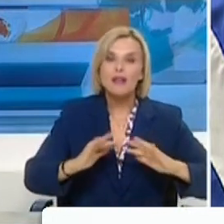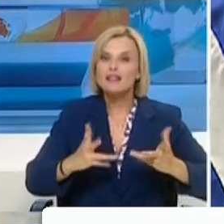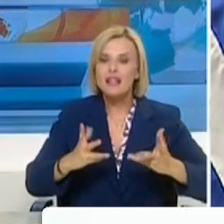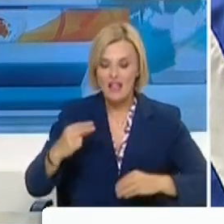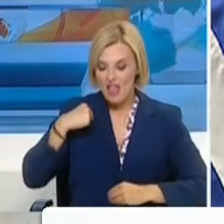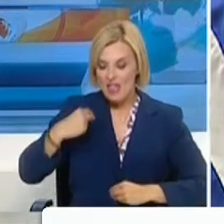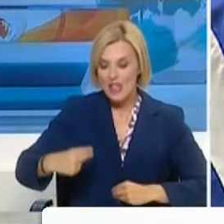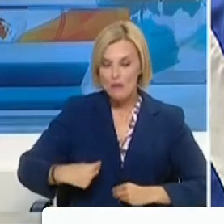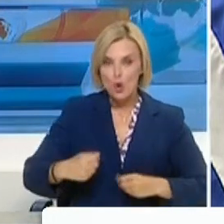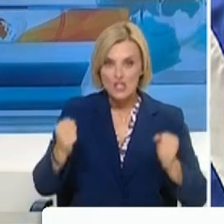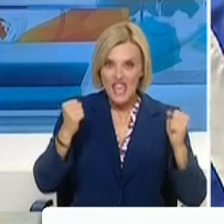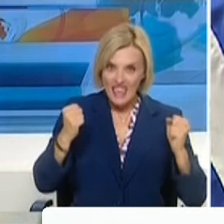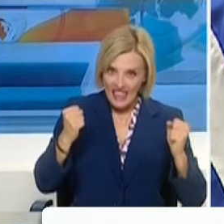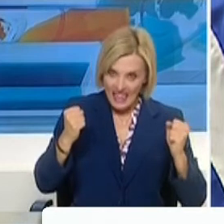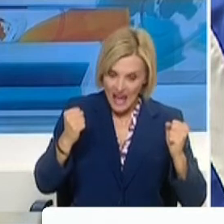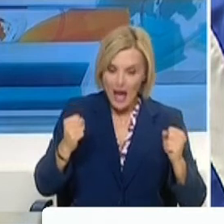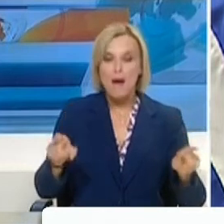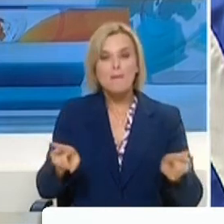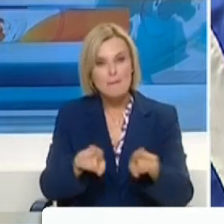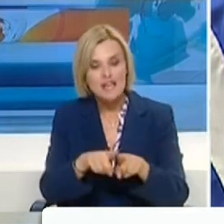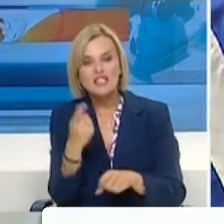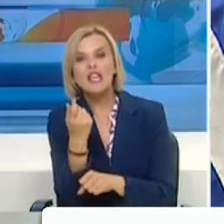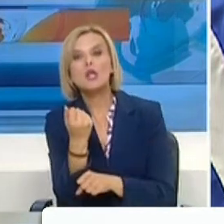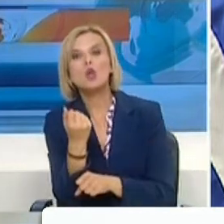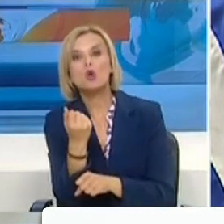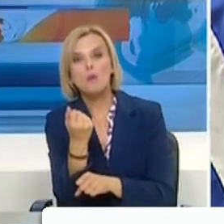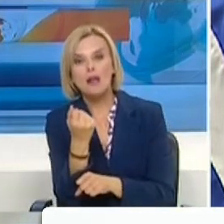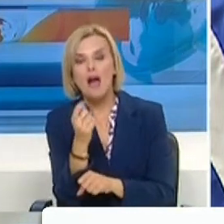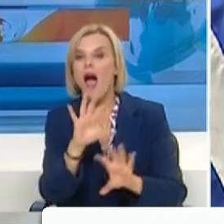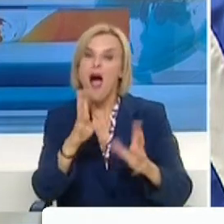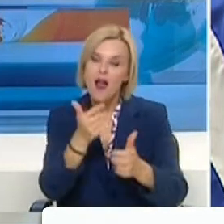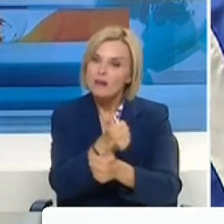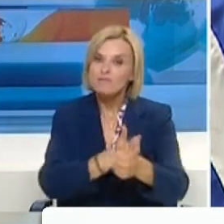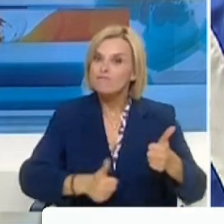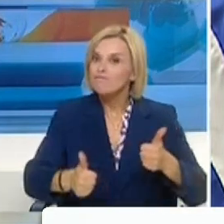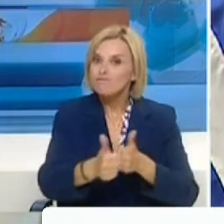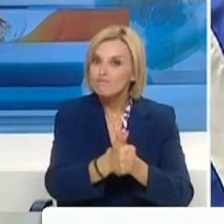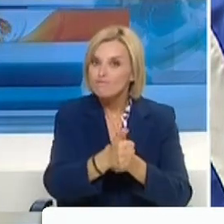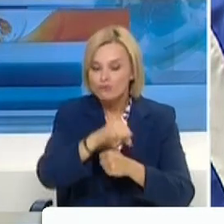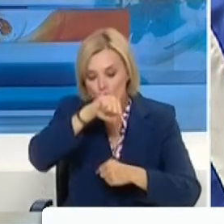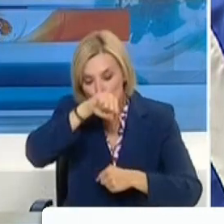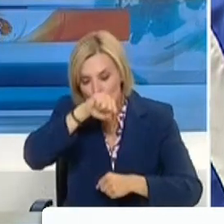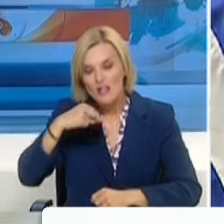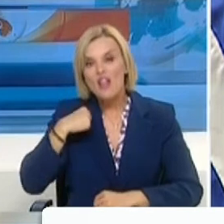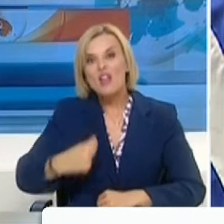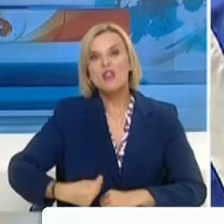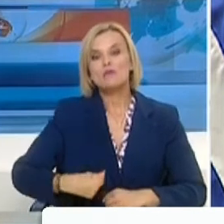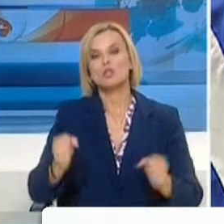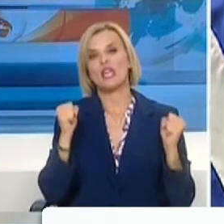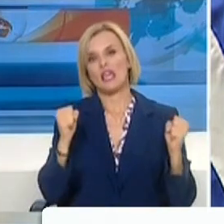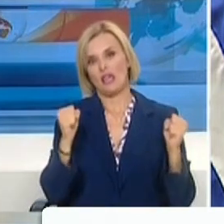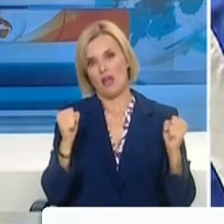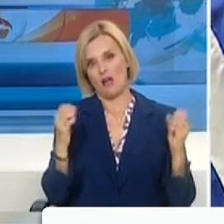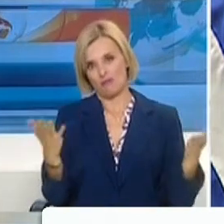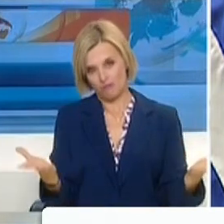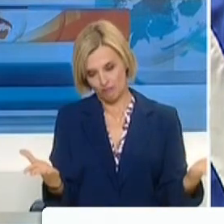είναι αντίπαλοι. Η δημόσια υγεία υπερέχει αυτή τη στιγμή και είναι στην πρώτη γραμμή. Η οικονομία ακολουθεί με τα μέτρα που υποδεικνύει η